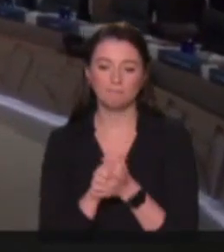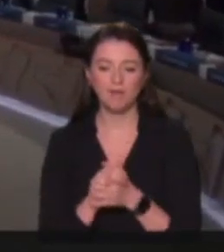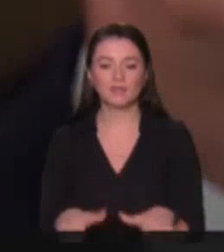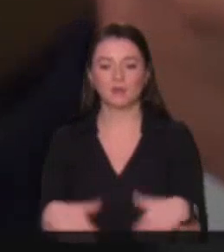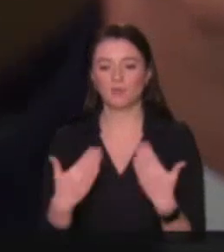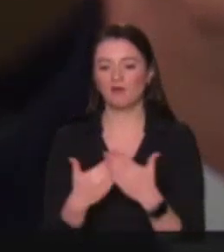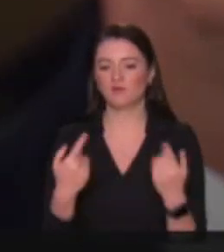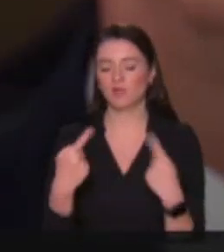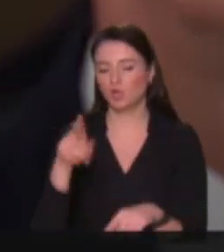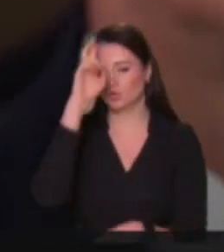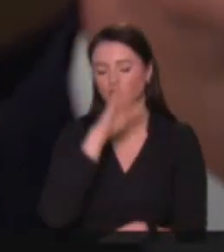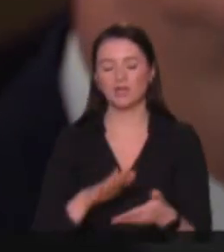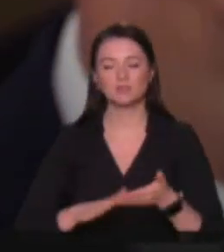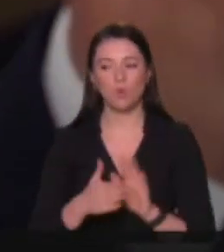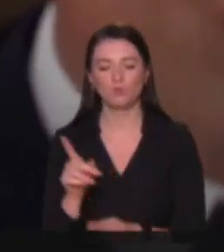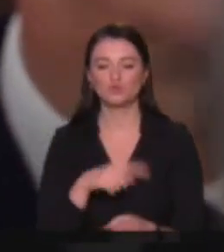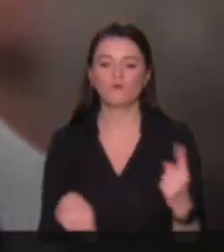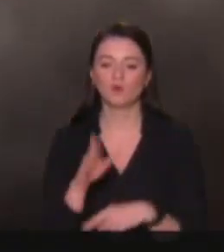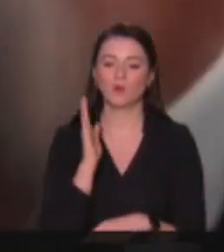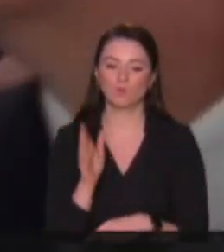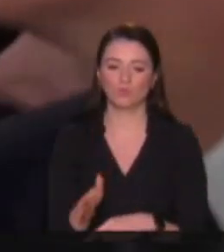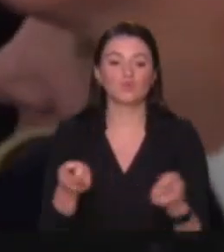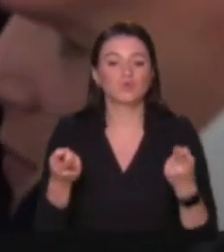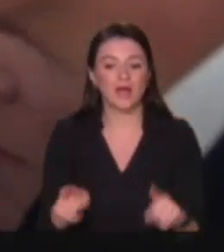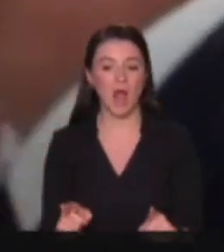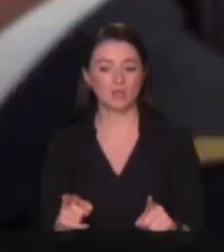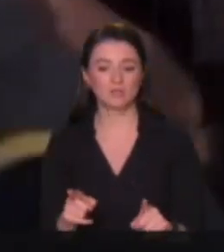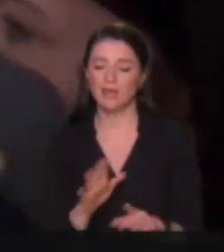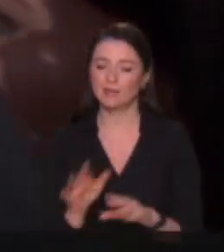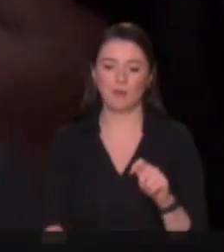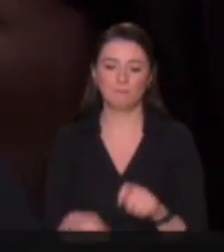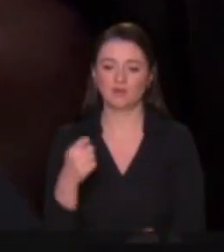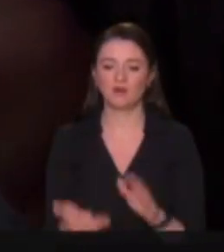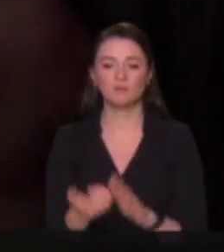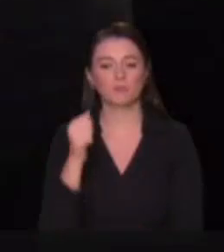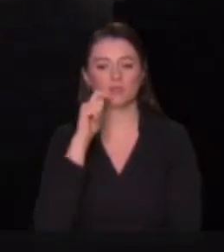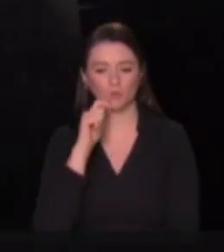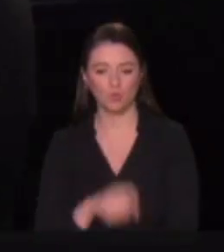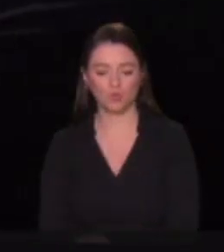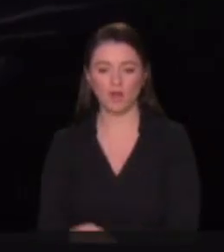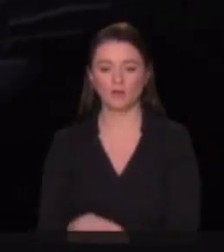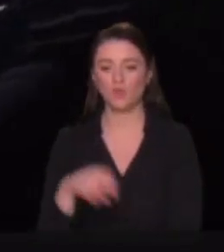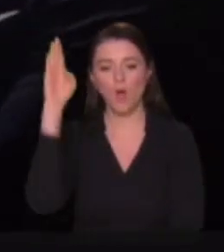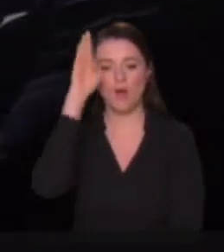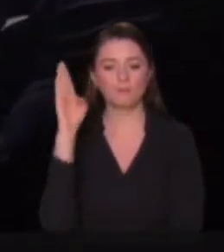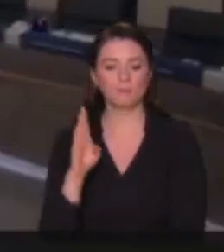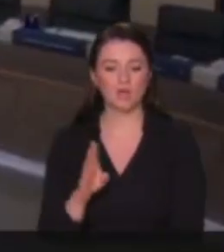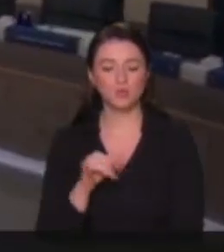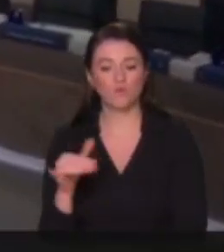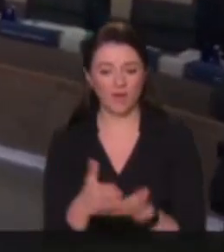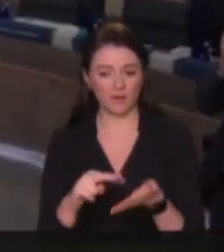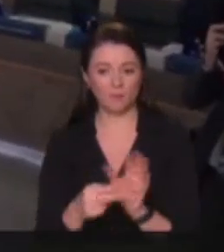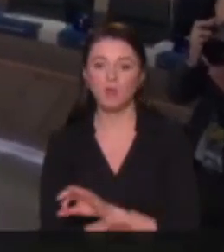від інших країн за умови, що вони будуть реалістичними і не підриватимуть підтримку України. Бразилія, у вас є план?